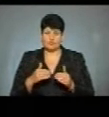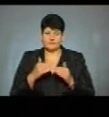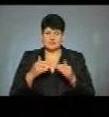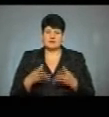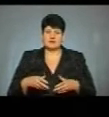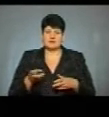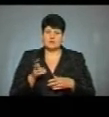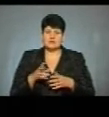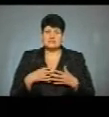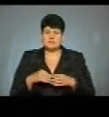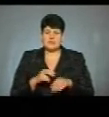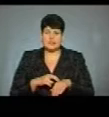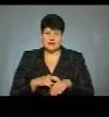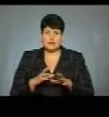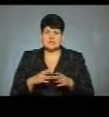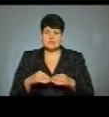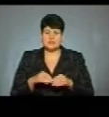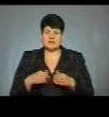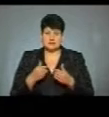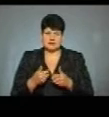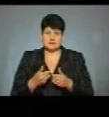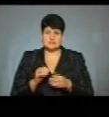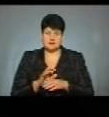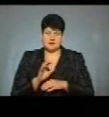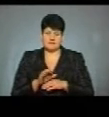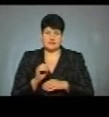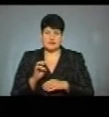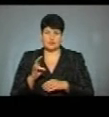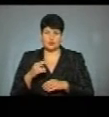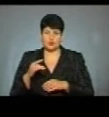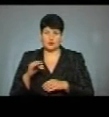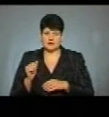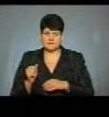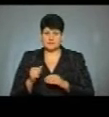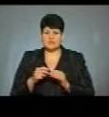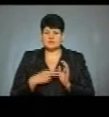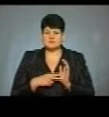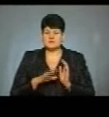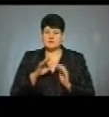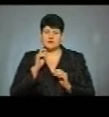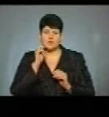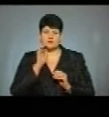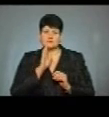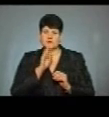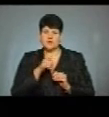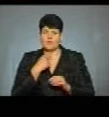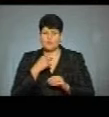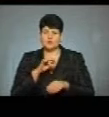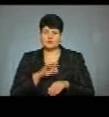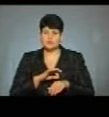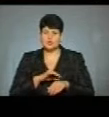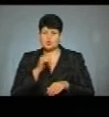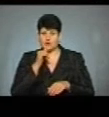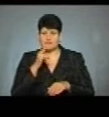до сімейного лікаря, а сімейний дасть направлення до ендокринолога. Марії Шершньовій 75 років. Жінка розповідає, хворіє на